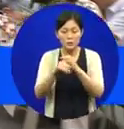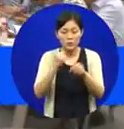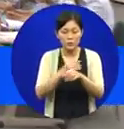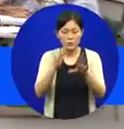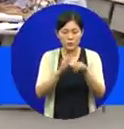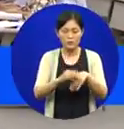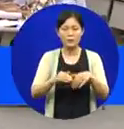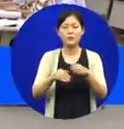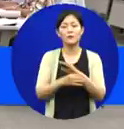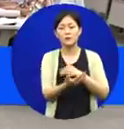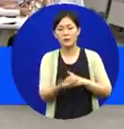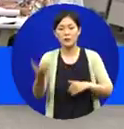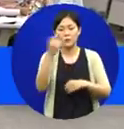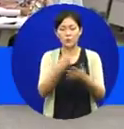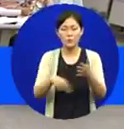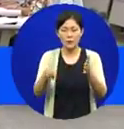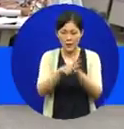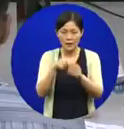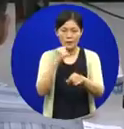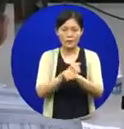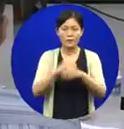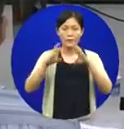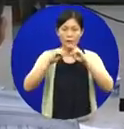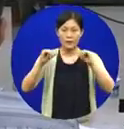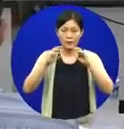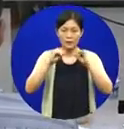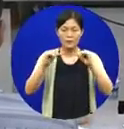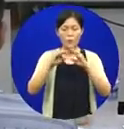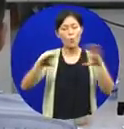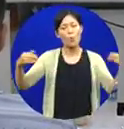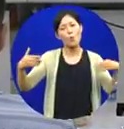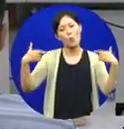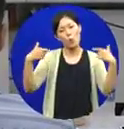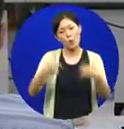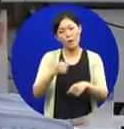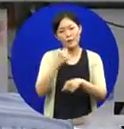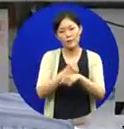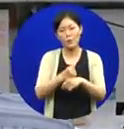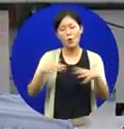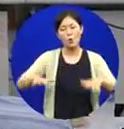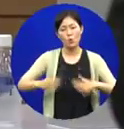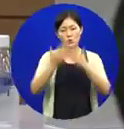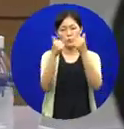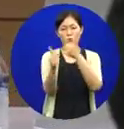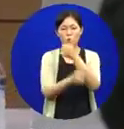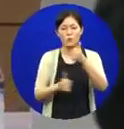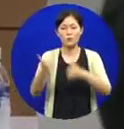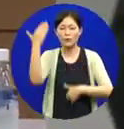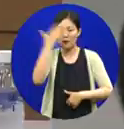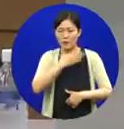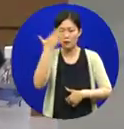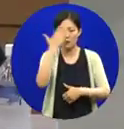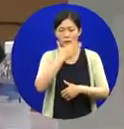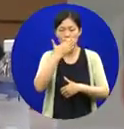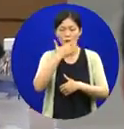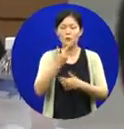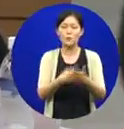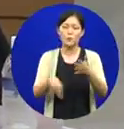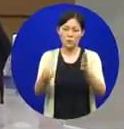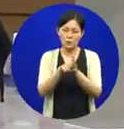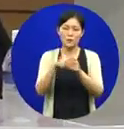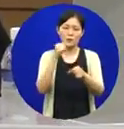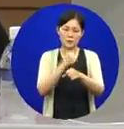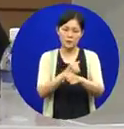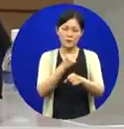개정된 조례는 토지 효용성의 증대를 위한 일조 및 대지안의 공지 기준 완화, 건축위원회 운영의 공정성과 투명성을